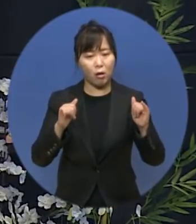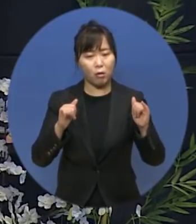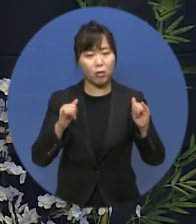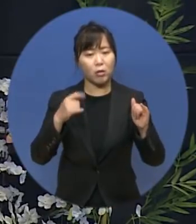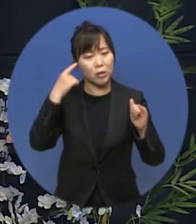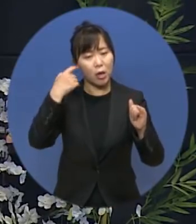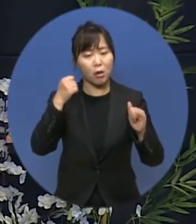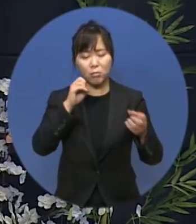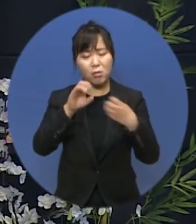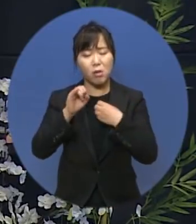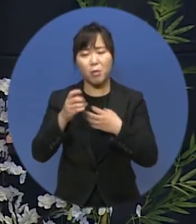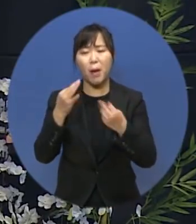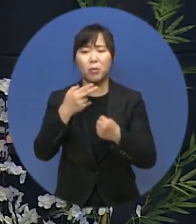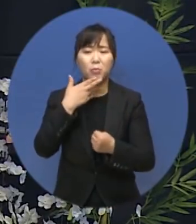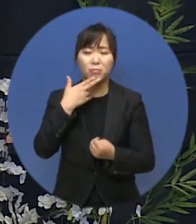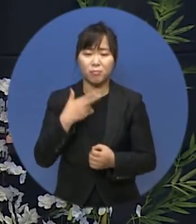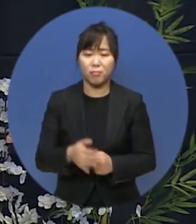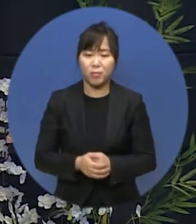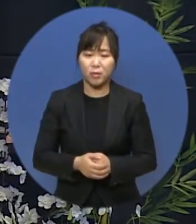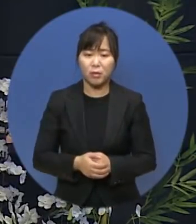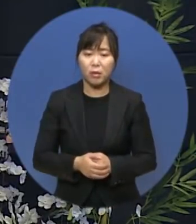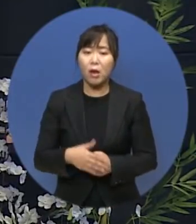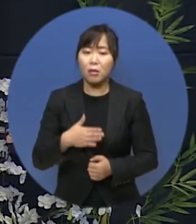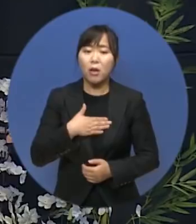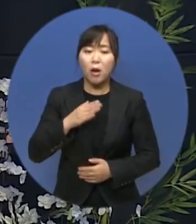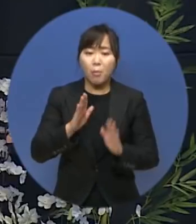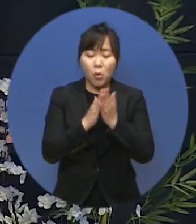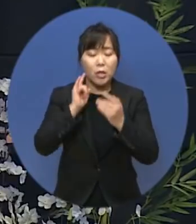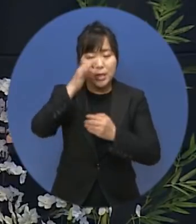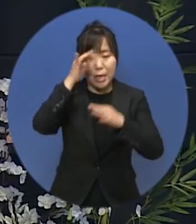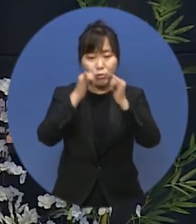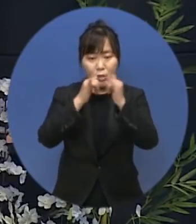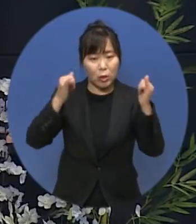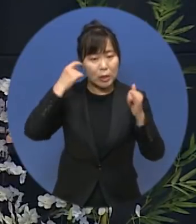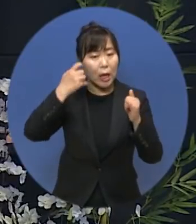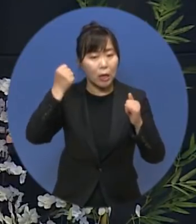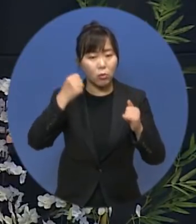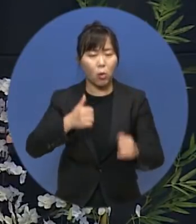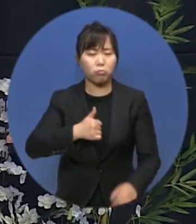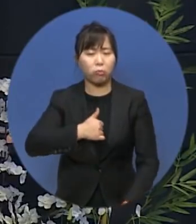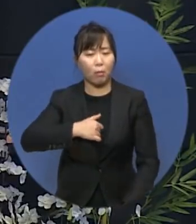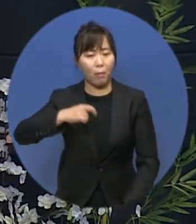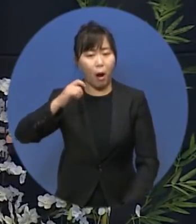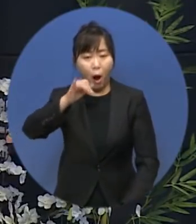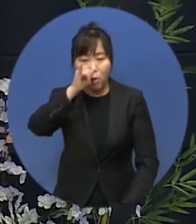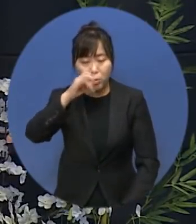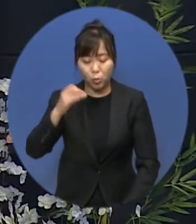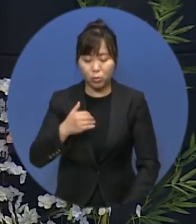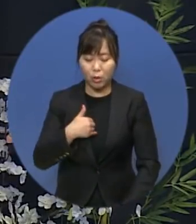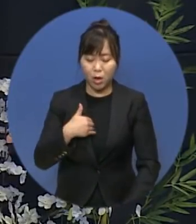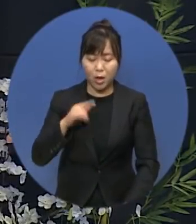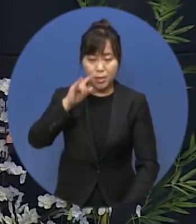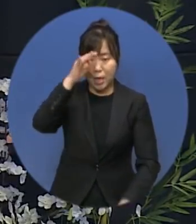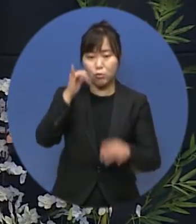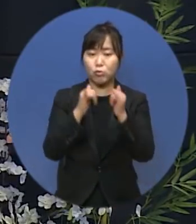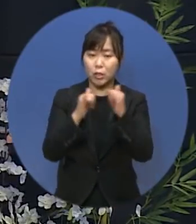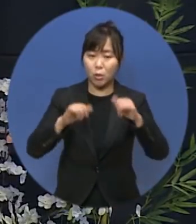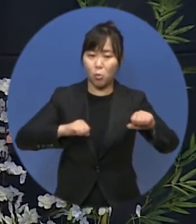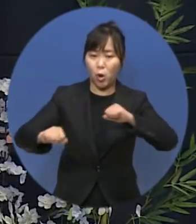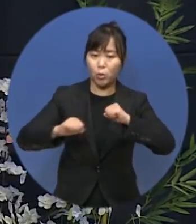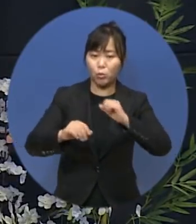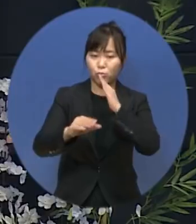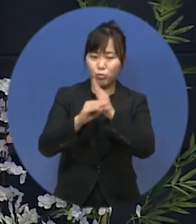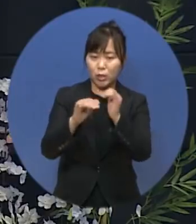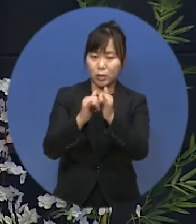있었습니다. 따라서 본인을 예술인이라고 생각한다는 것은 강한 긍지가 있고 본인이 예술인이라는 활동을 하고